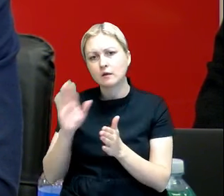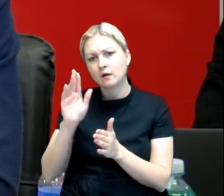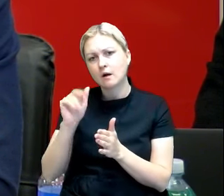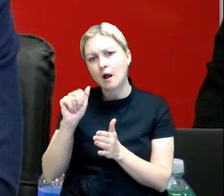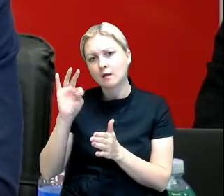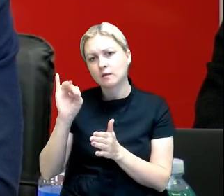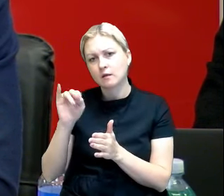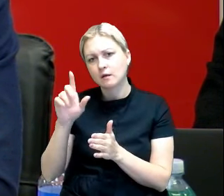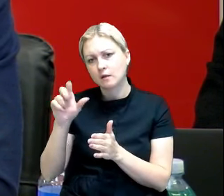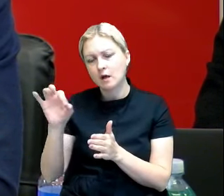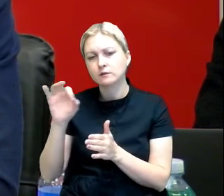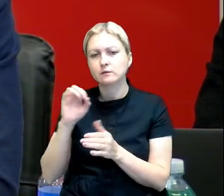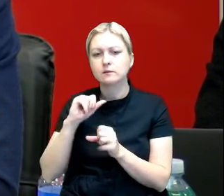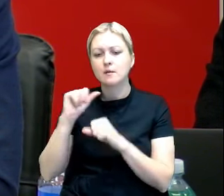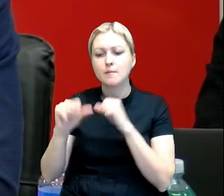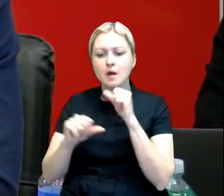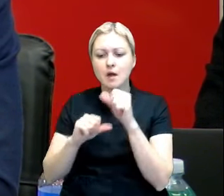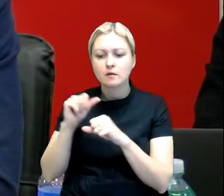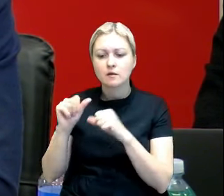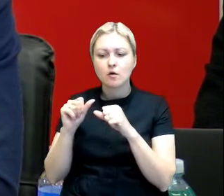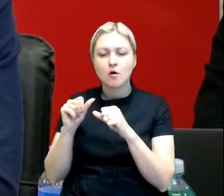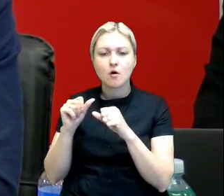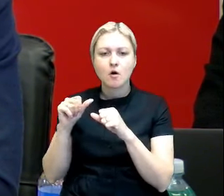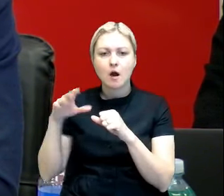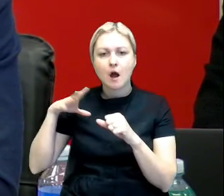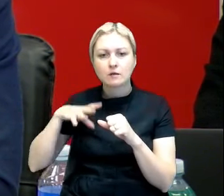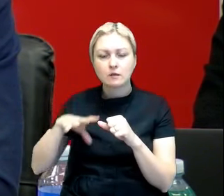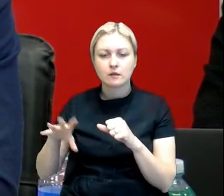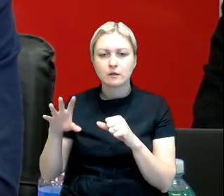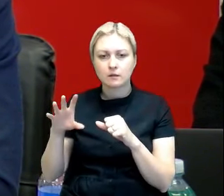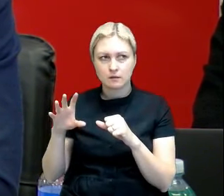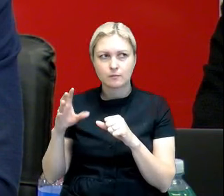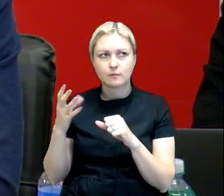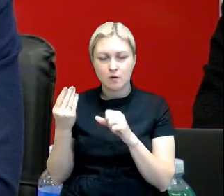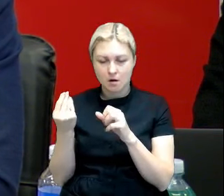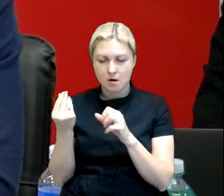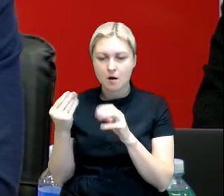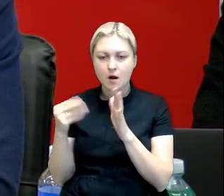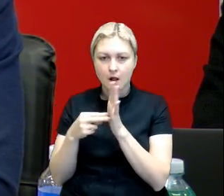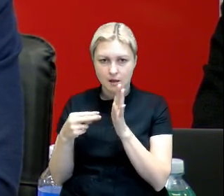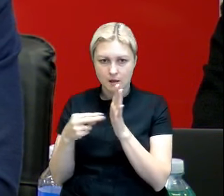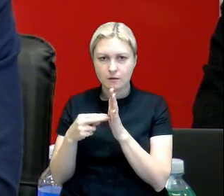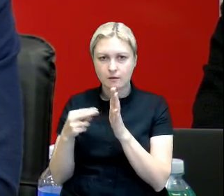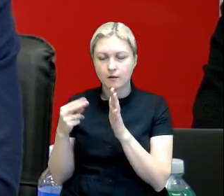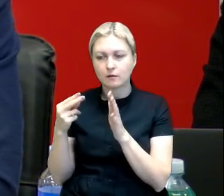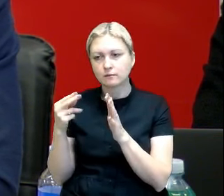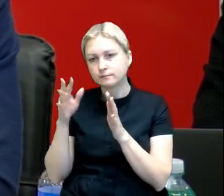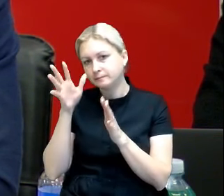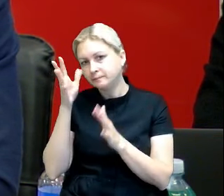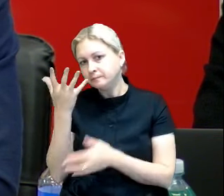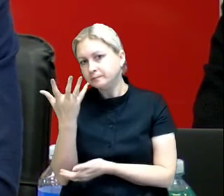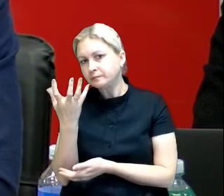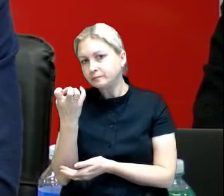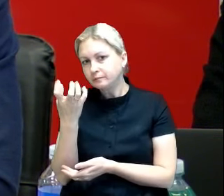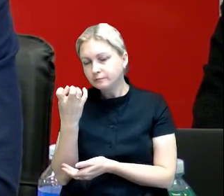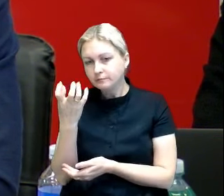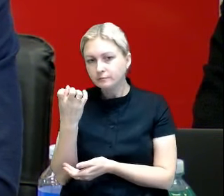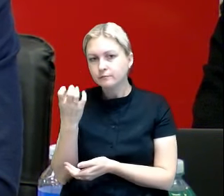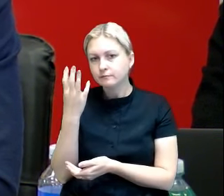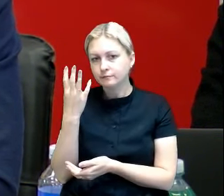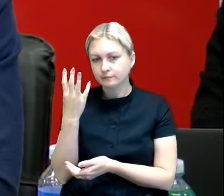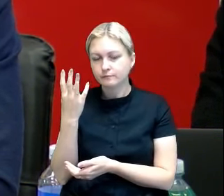atlyginimo dydis kuris kuris tiek ir kainuotų apie pusę milijono investicijas tai galbūt